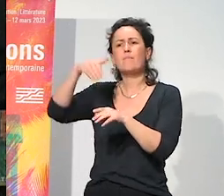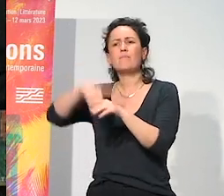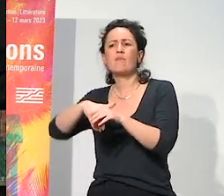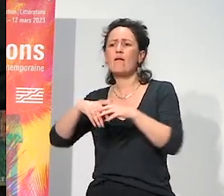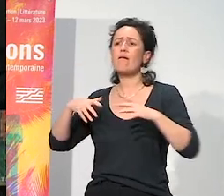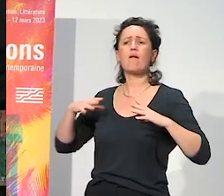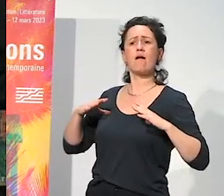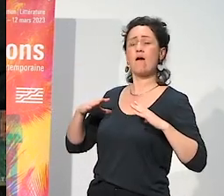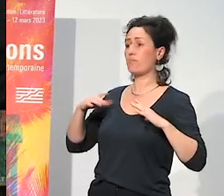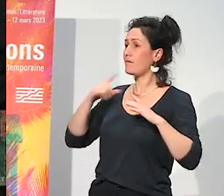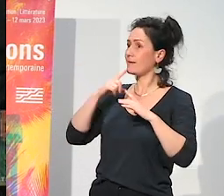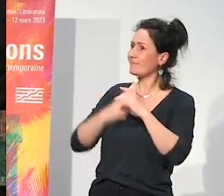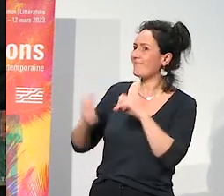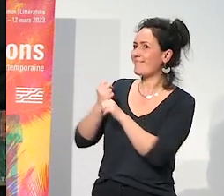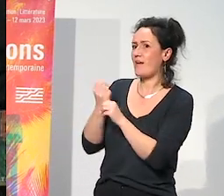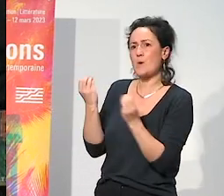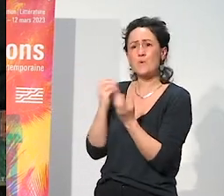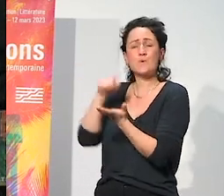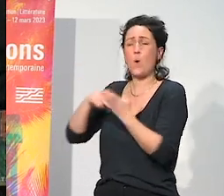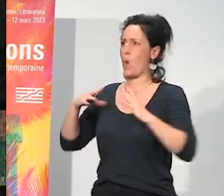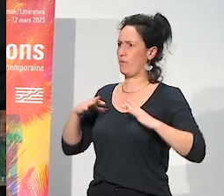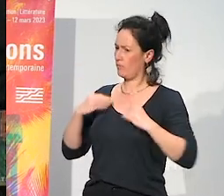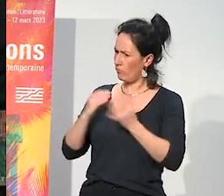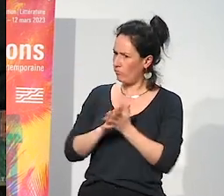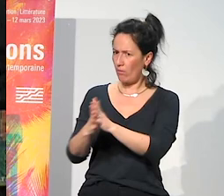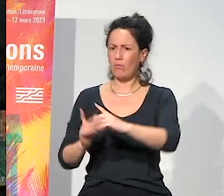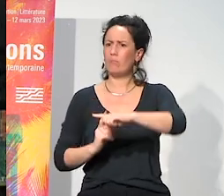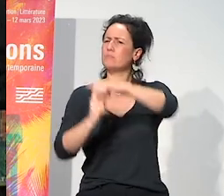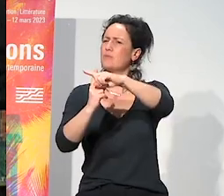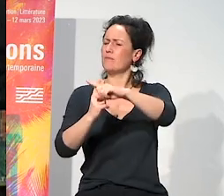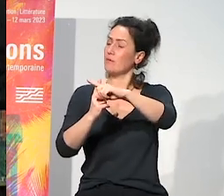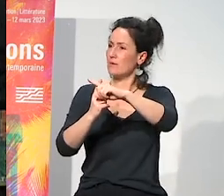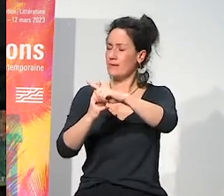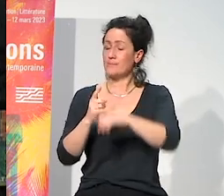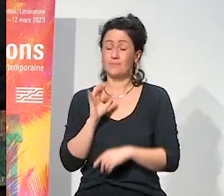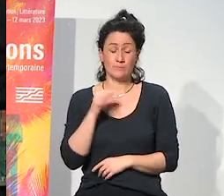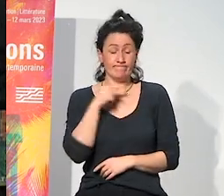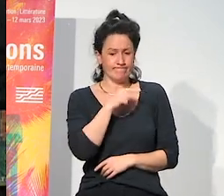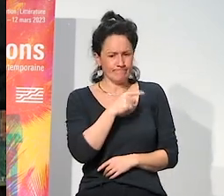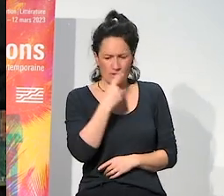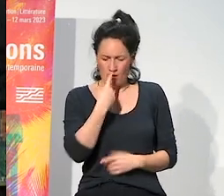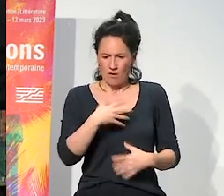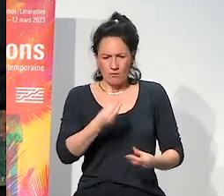Oui, c'est vraiment quelque chose qui me... Alors là, c'est quelque chose qui me trouble beaucoup.